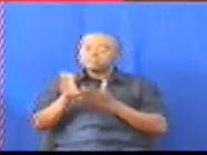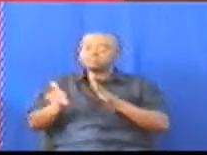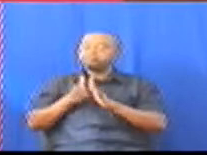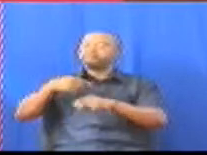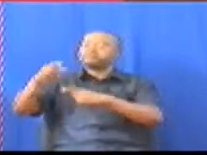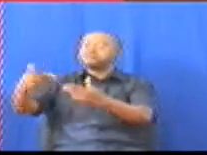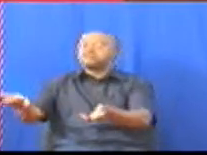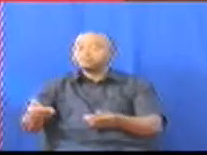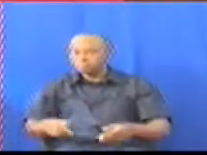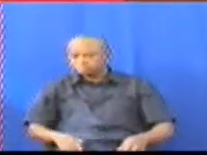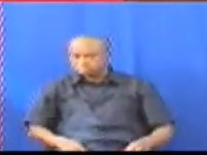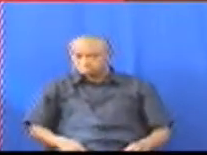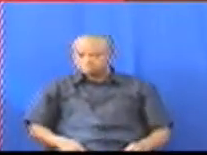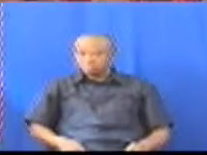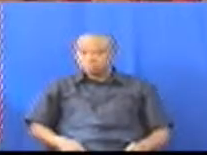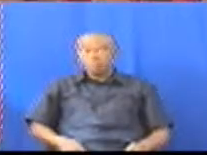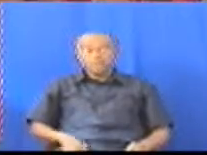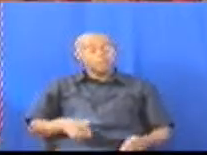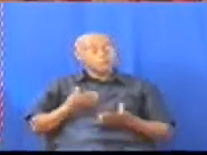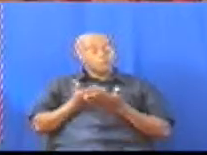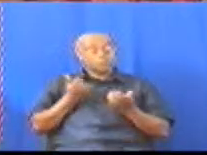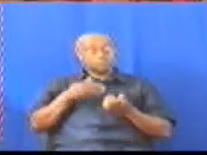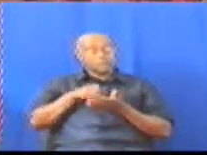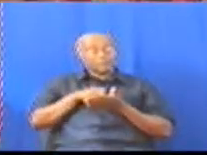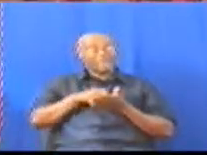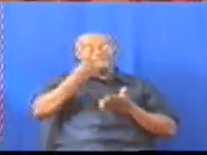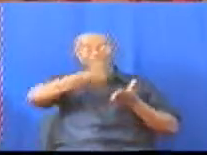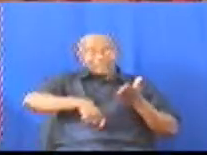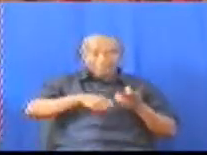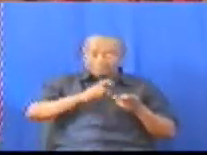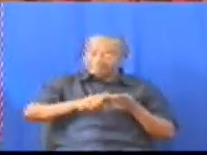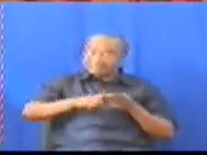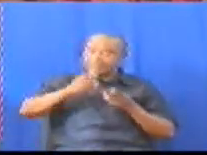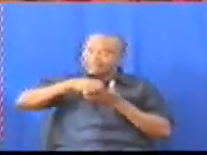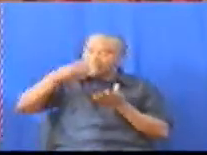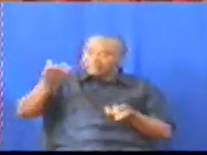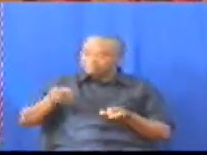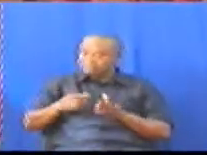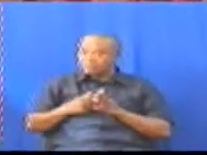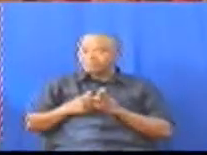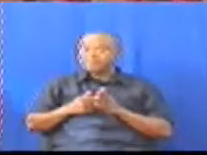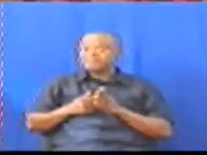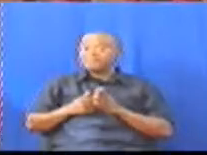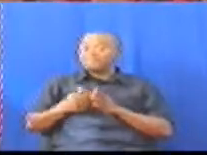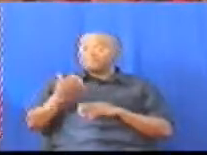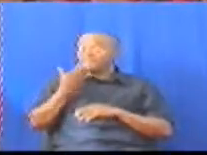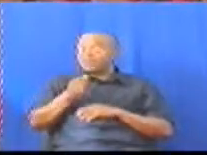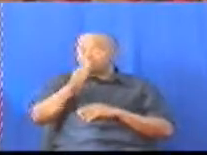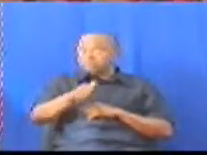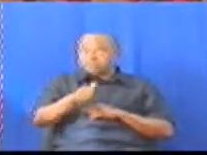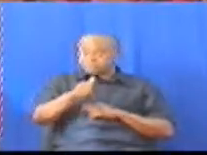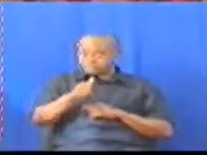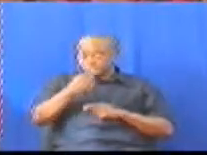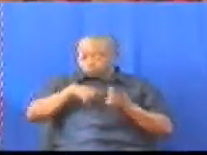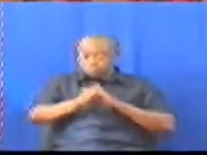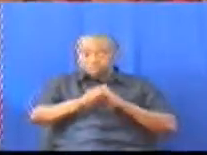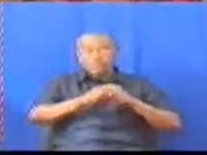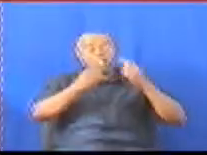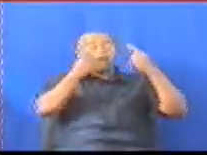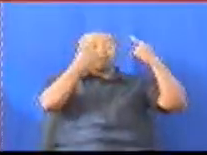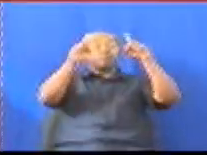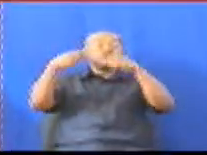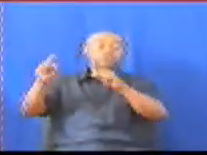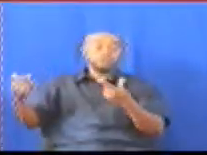vinginevyo, kwa gharama zilizowekwa, kwa faini zilizowekwa, kama mtu akienda kwamba mkubaliano ukishaingia polini,